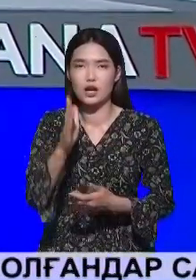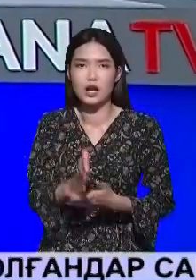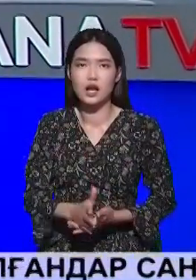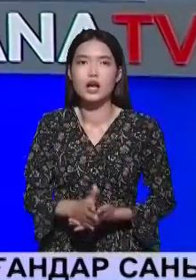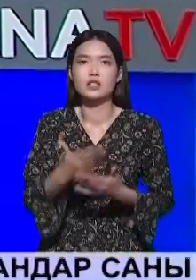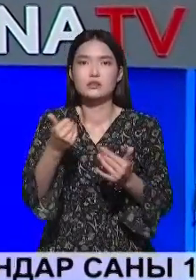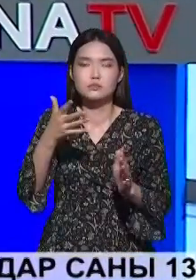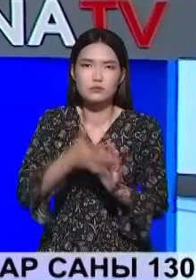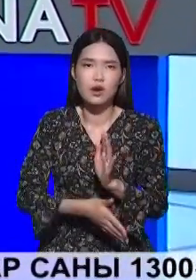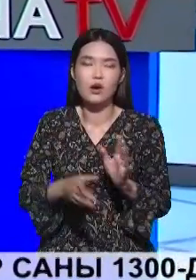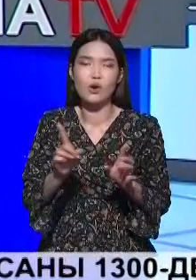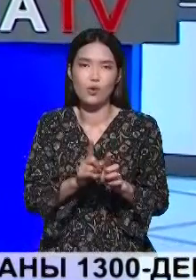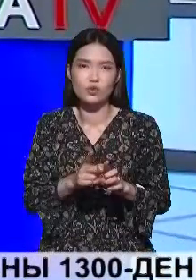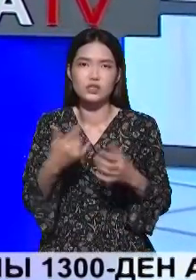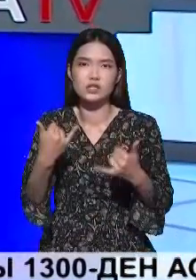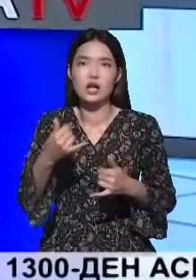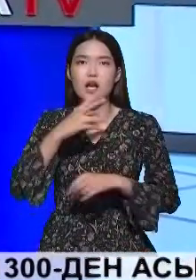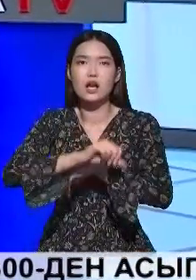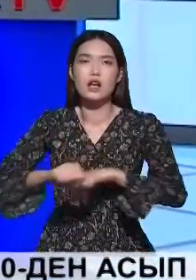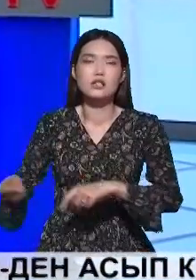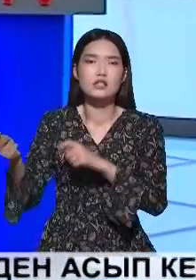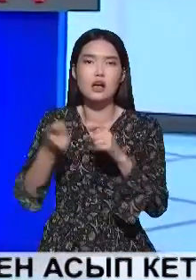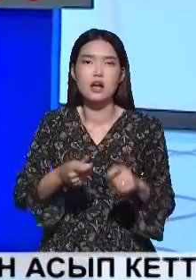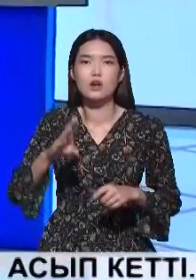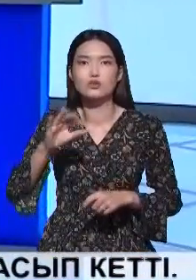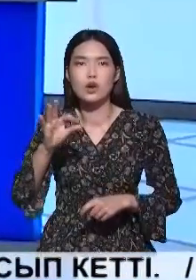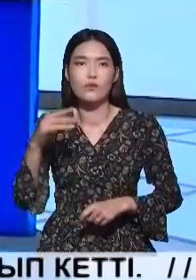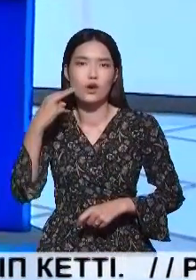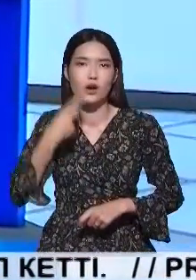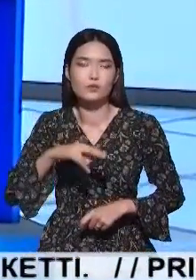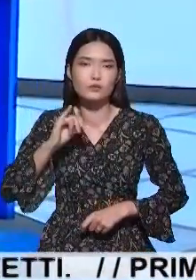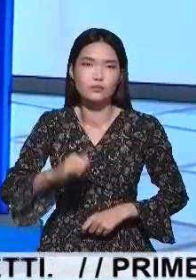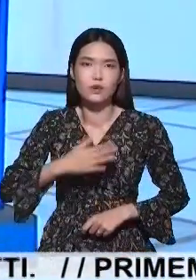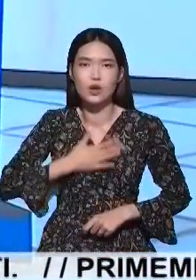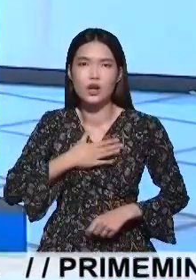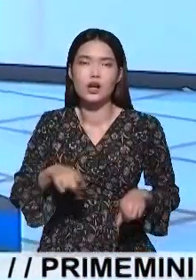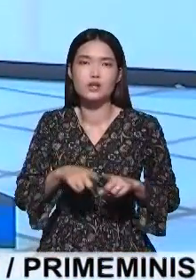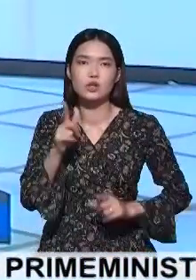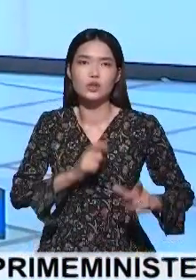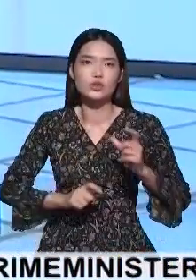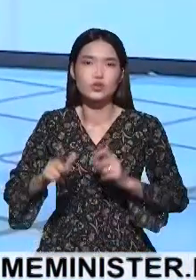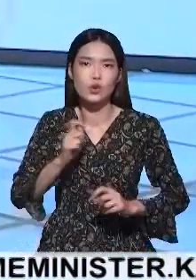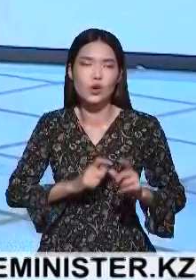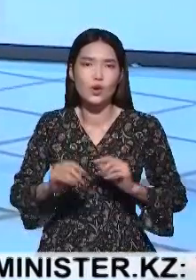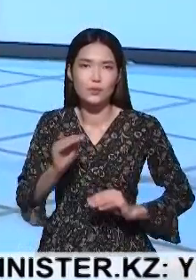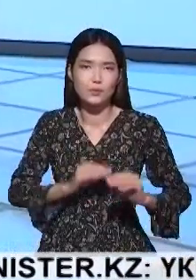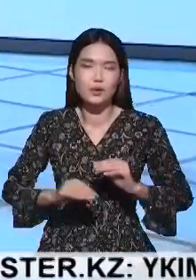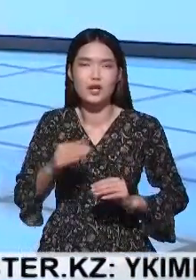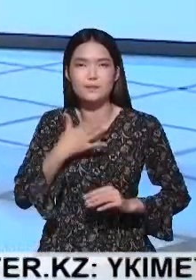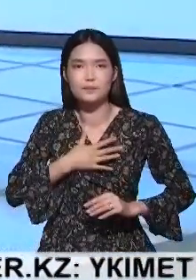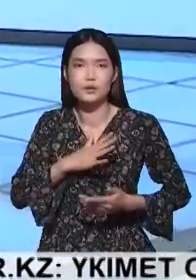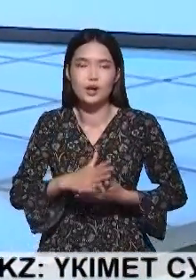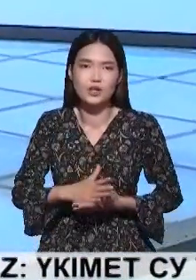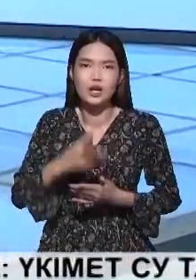Қабырғаға бататында осы, ал сырттан келген тауардың сапасы тым нашар. Әсіресе, сүт өнімдері теңгесіне татымайды.